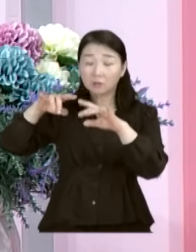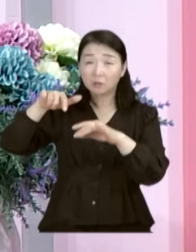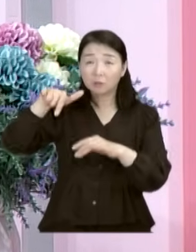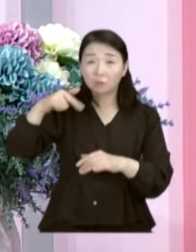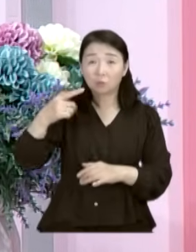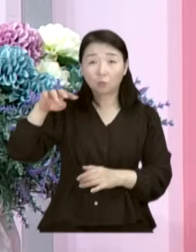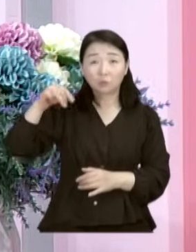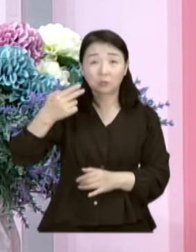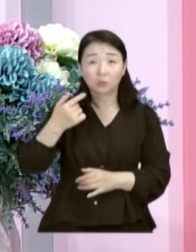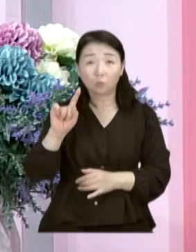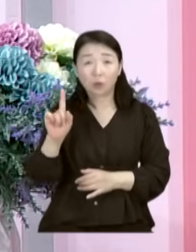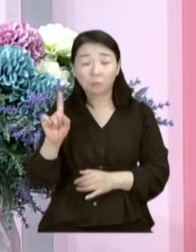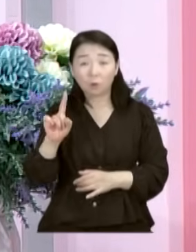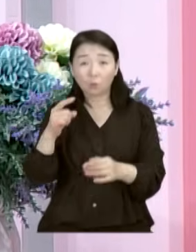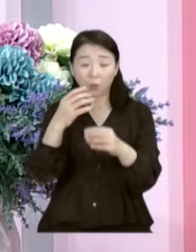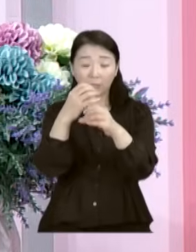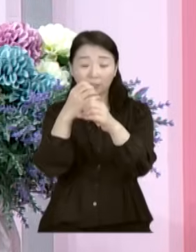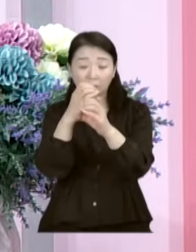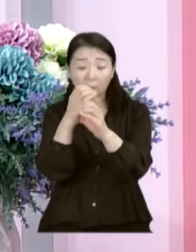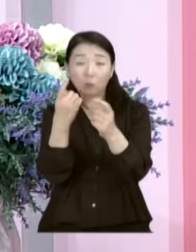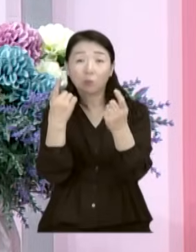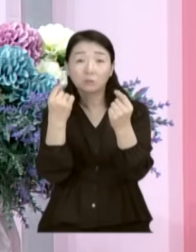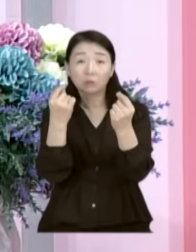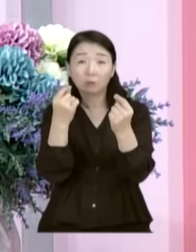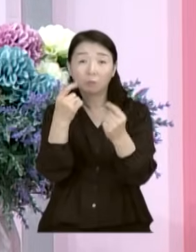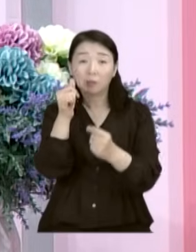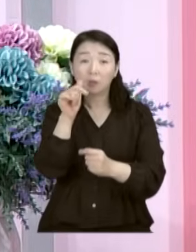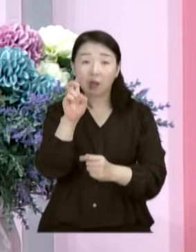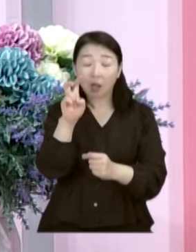일어났대요 무슨 뜻인지 모르겠어요 세포처럼